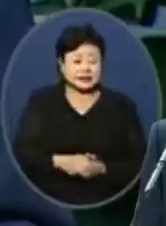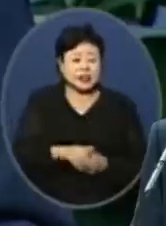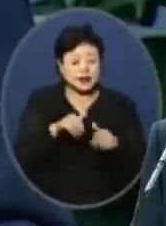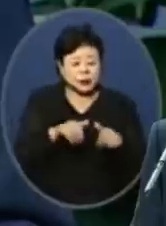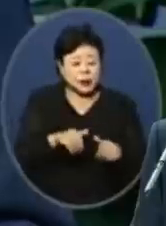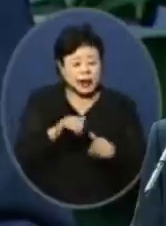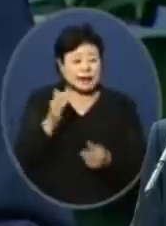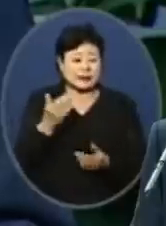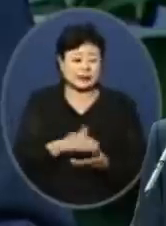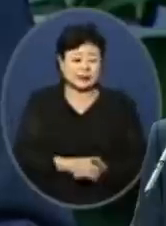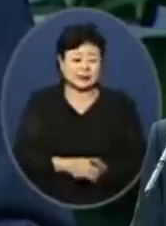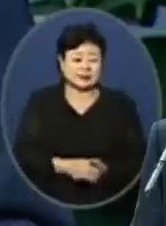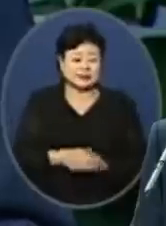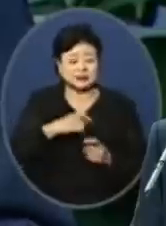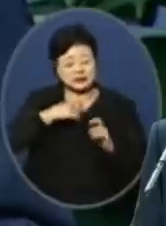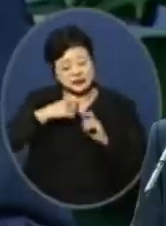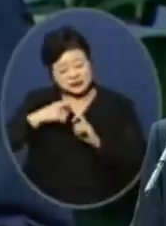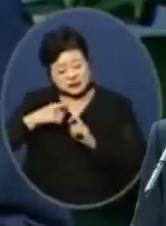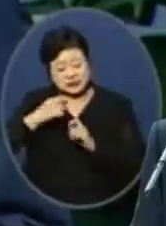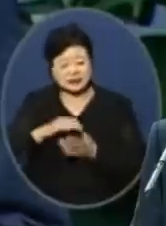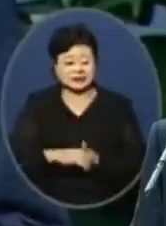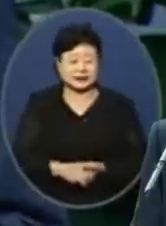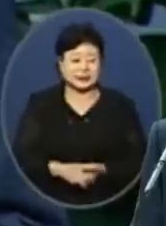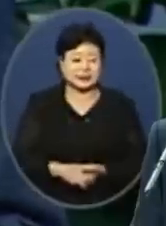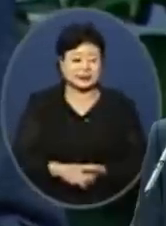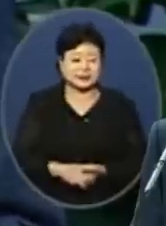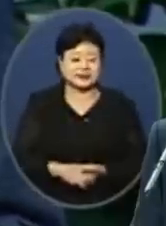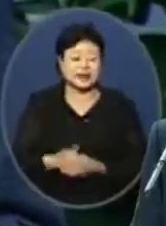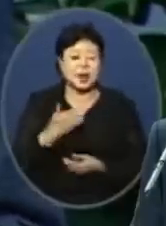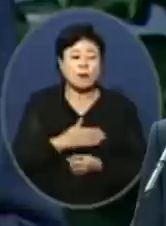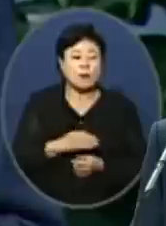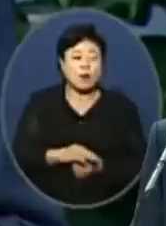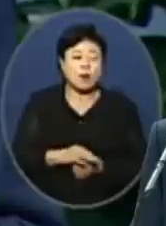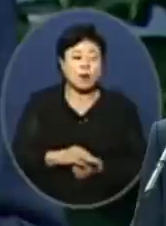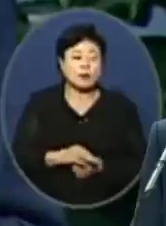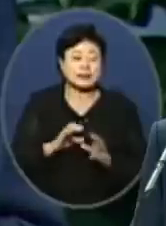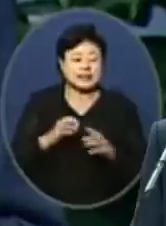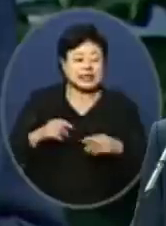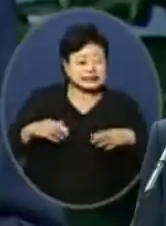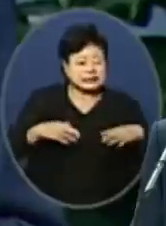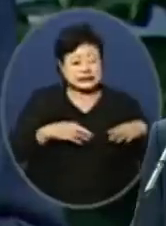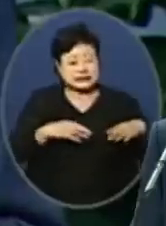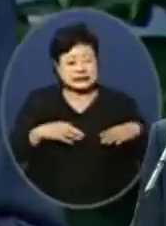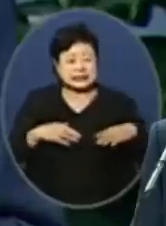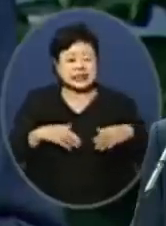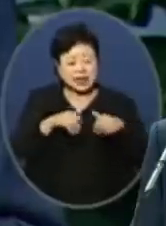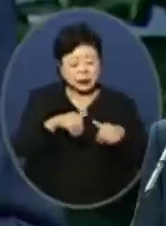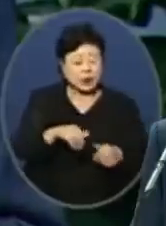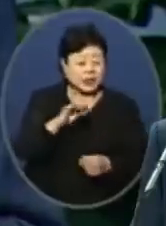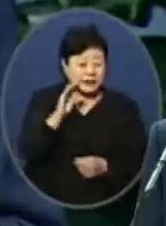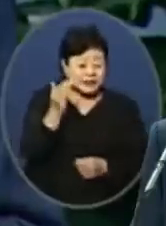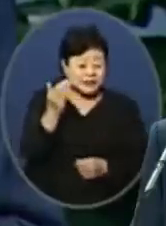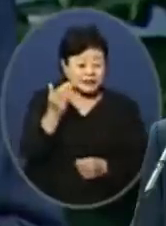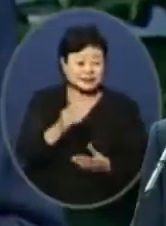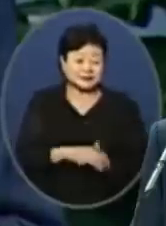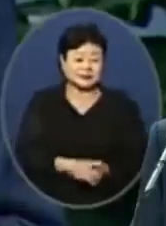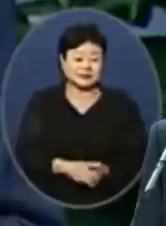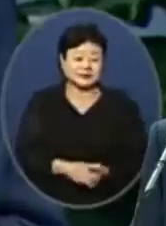노예가 되어서 끌려다녔습니다. 육신의 정욕, 안목의 정욕, 이생의 자랑의 노예가 되어서